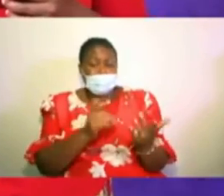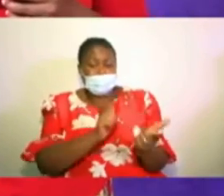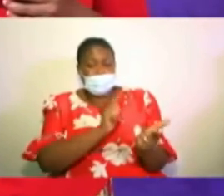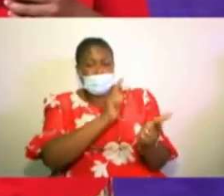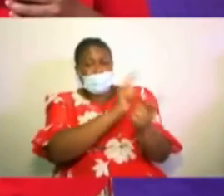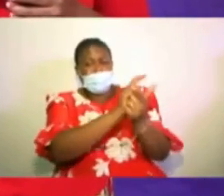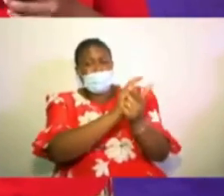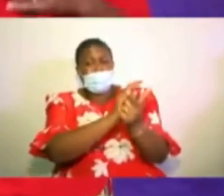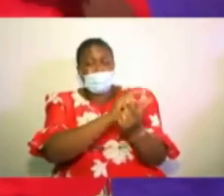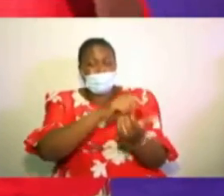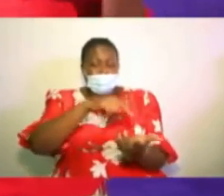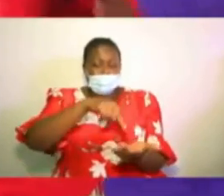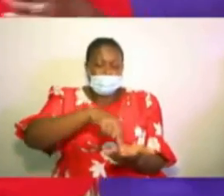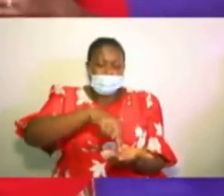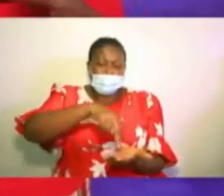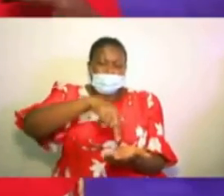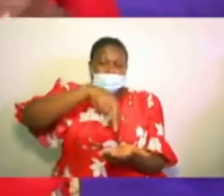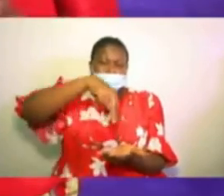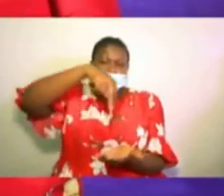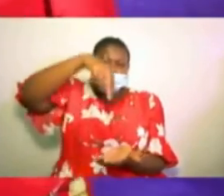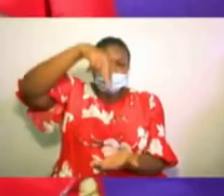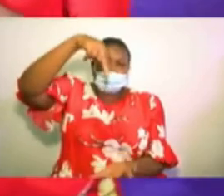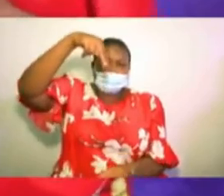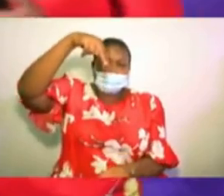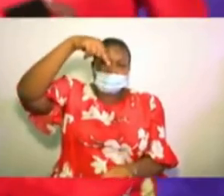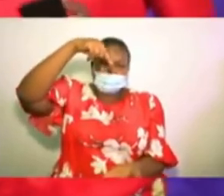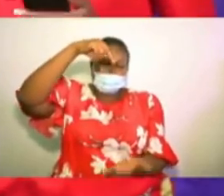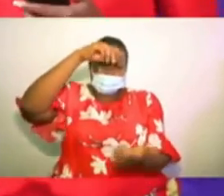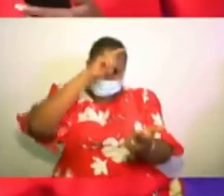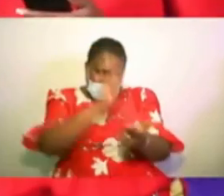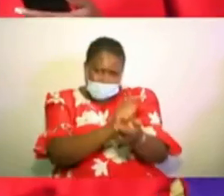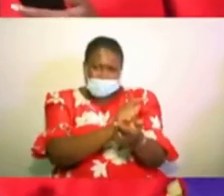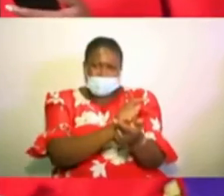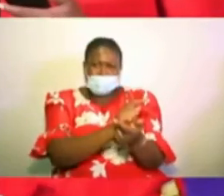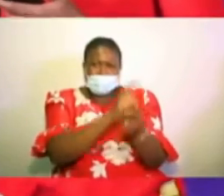lift. Lorsque vous rencontrez quelqu'un dans l'ascenseur,